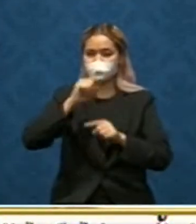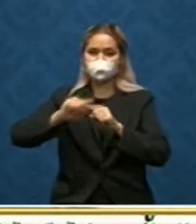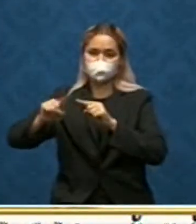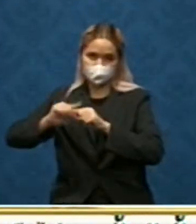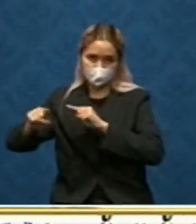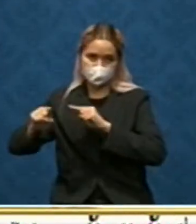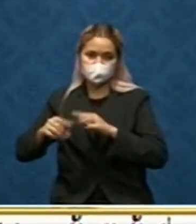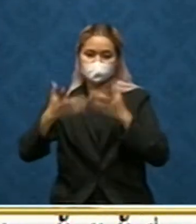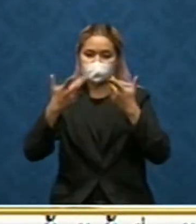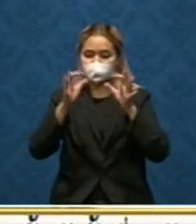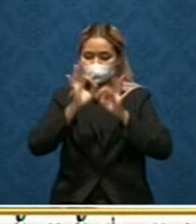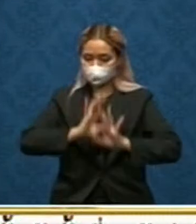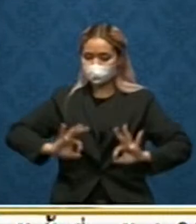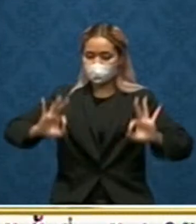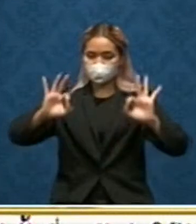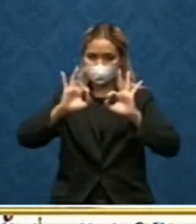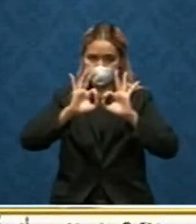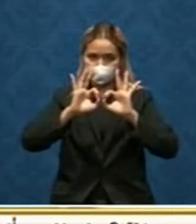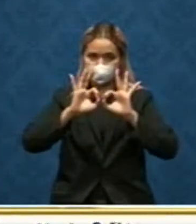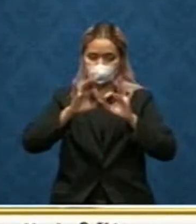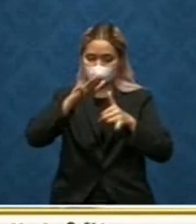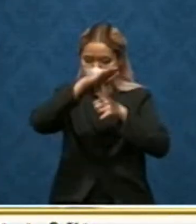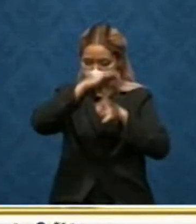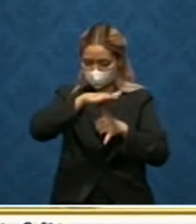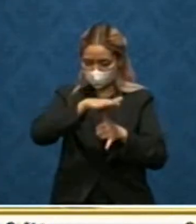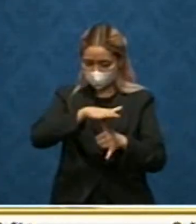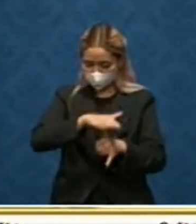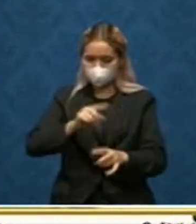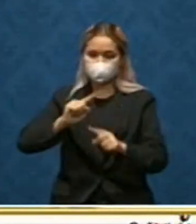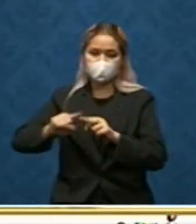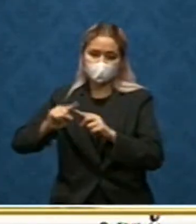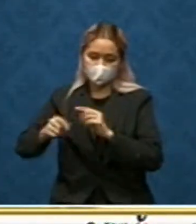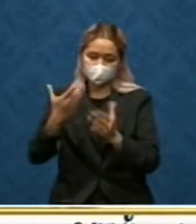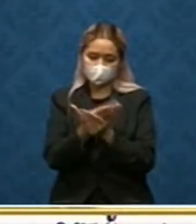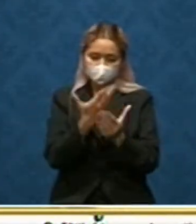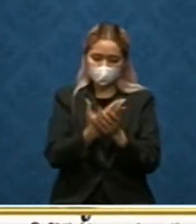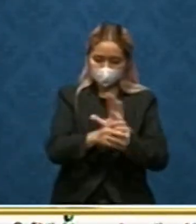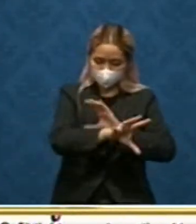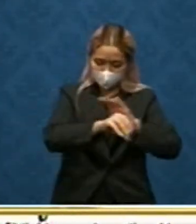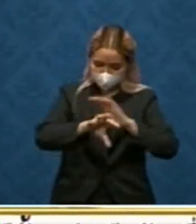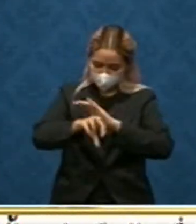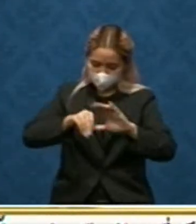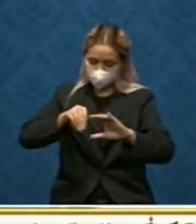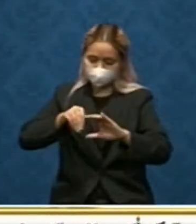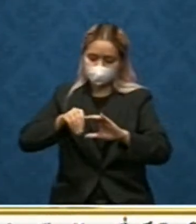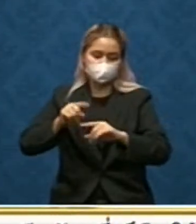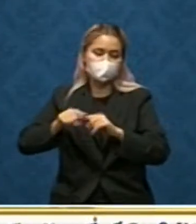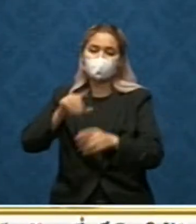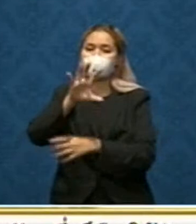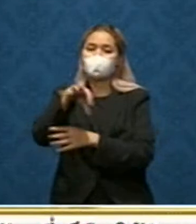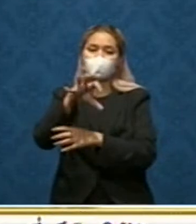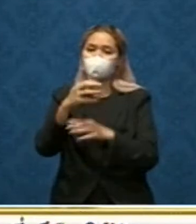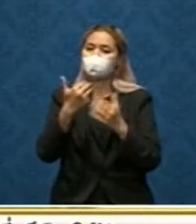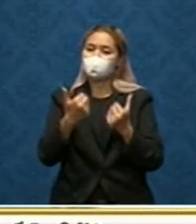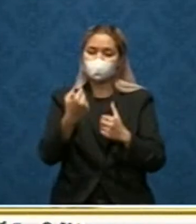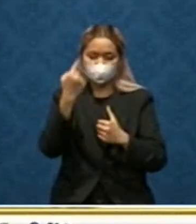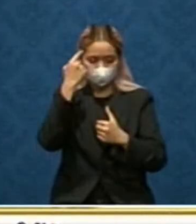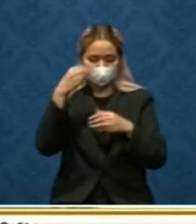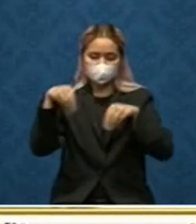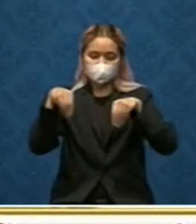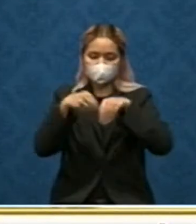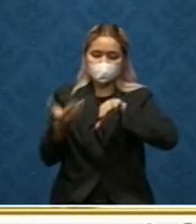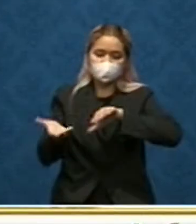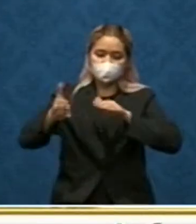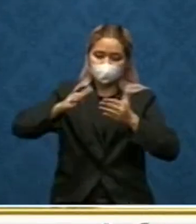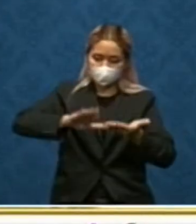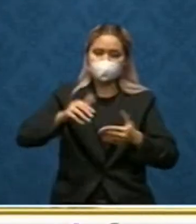็ผลสำคญทสุก็คอูกโคก ถูกสับ ถูกรวงเอาเงินถูกจะเจ้งกัไมรู้